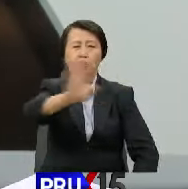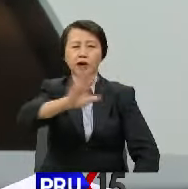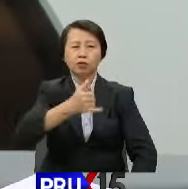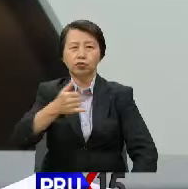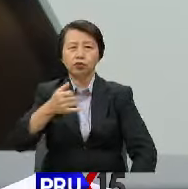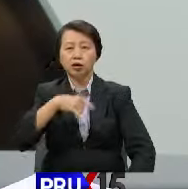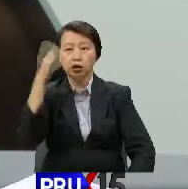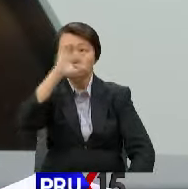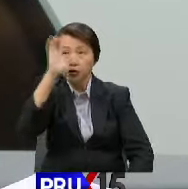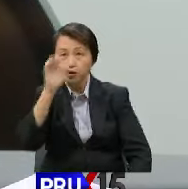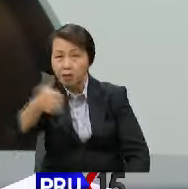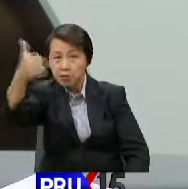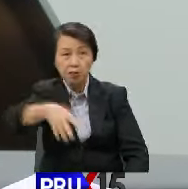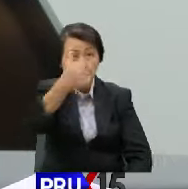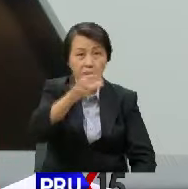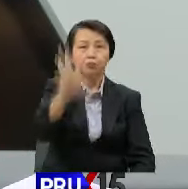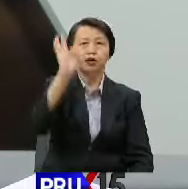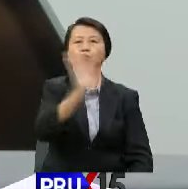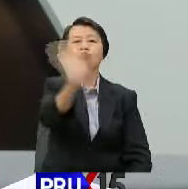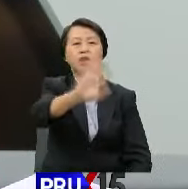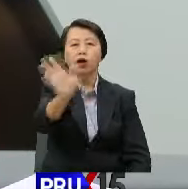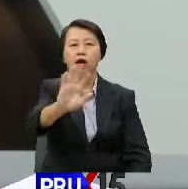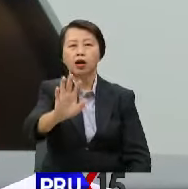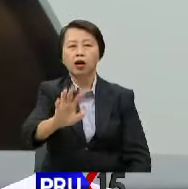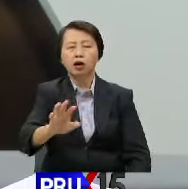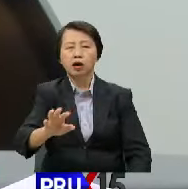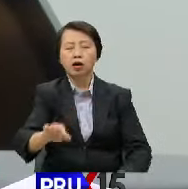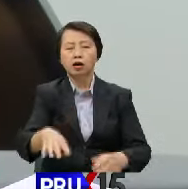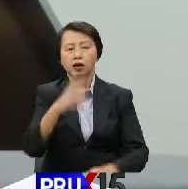cari yang menang kita cari untuk